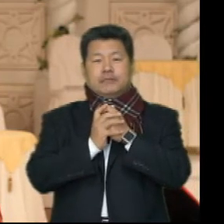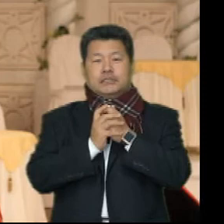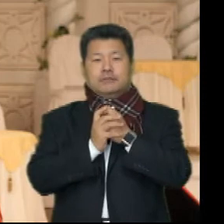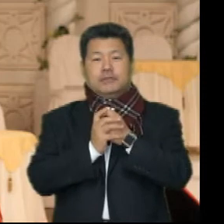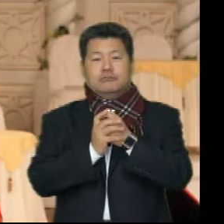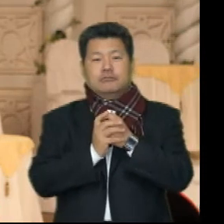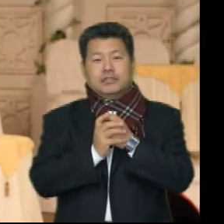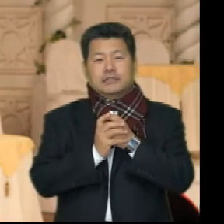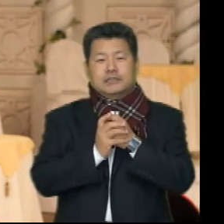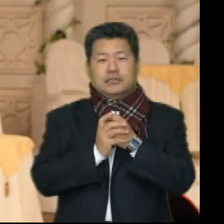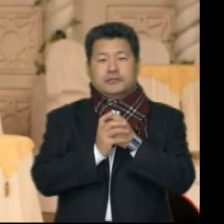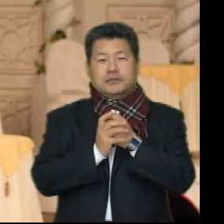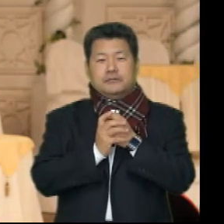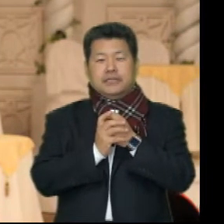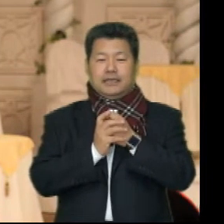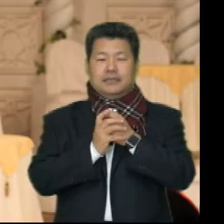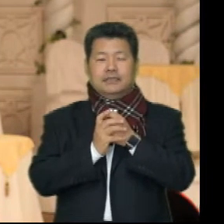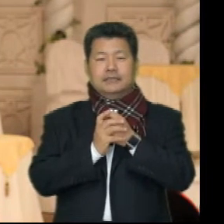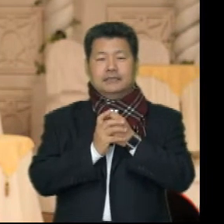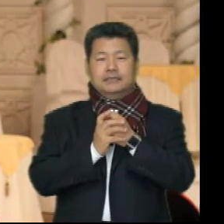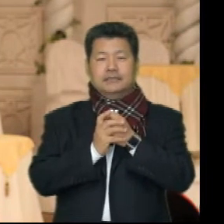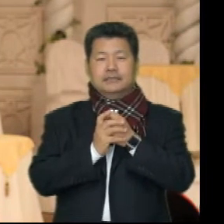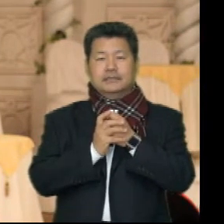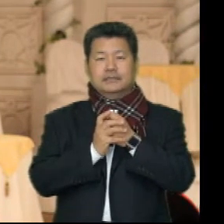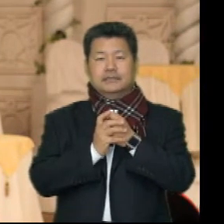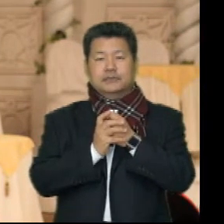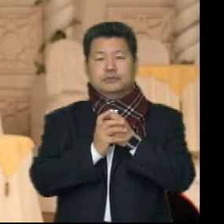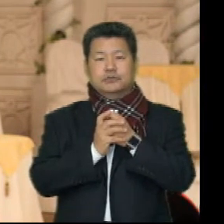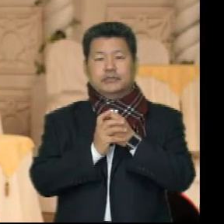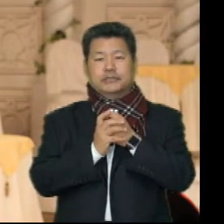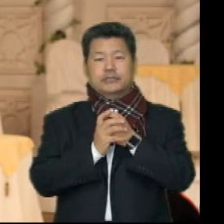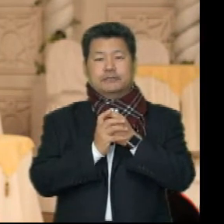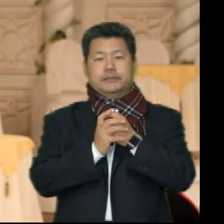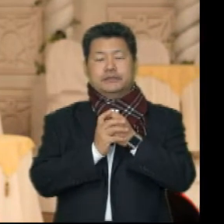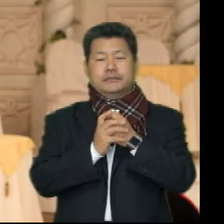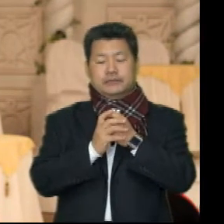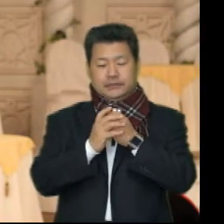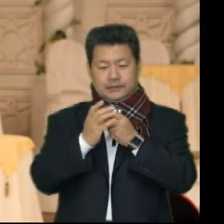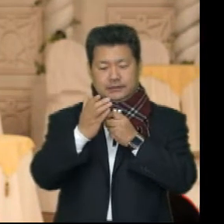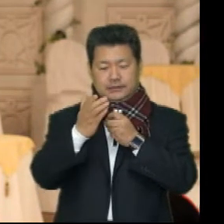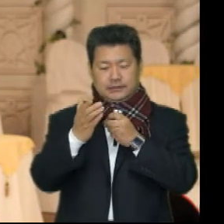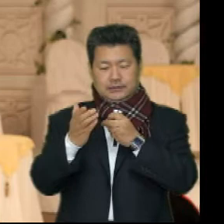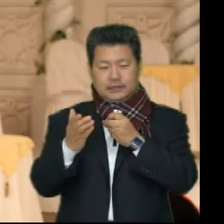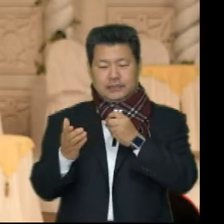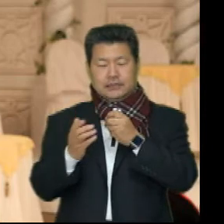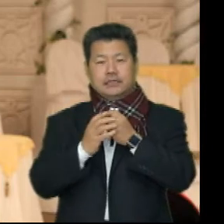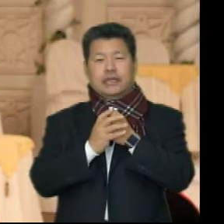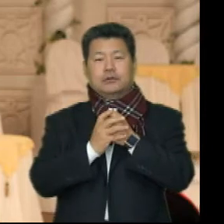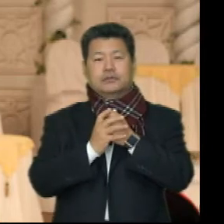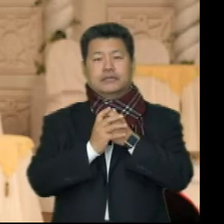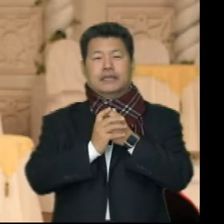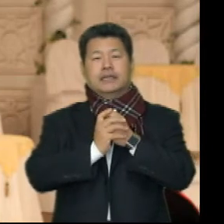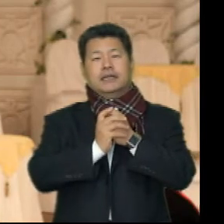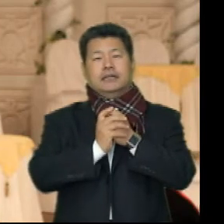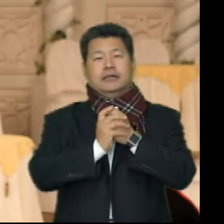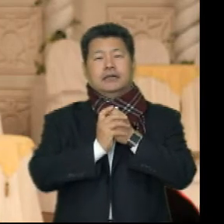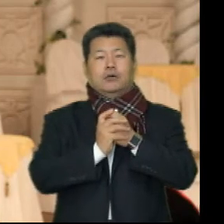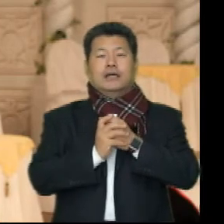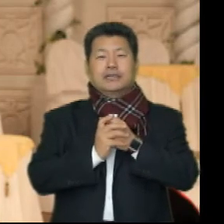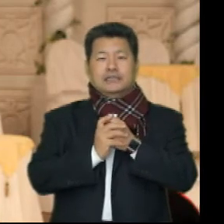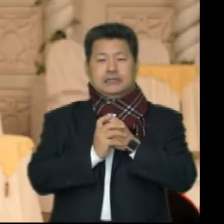저는 아침에 운동하는 걸 되게 좋아합니다. 그리고 운동 마치고 나면 그 산에서 이렇게